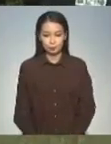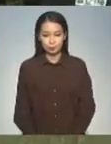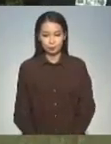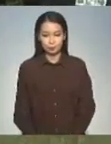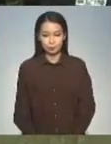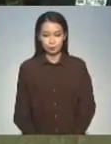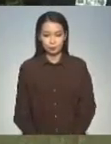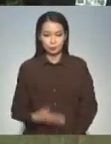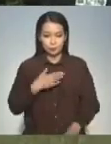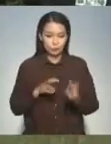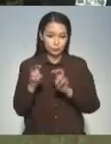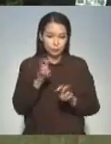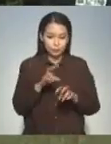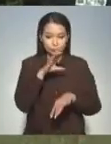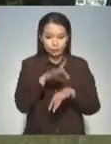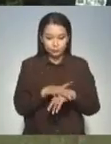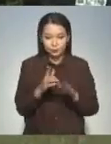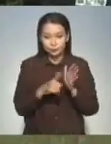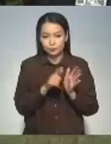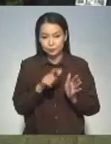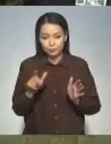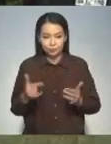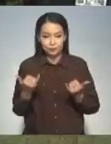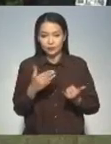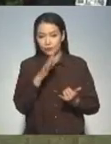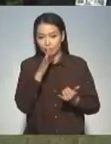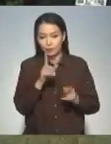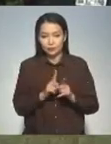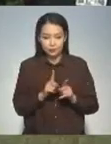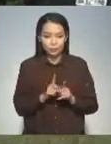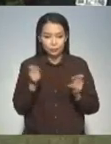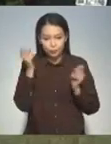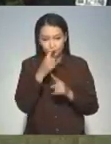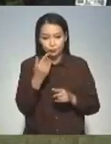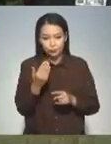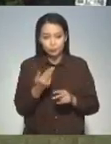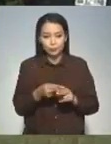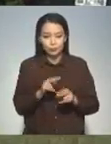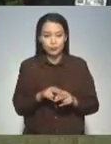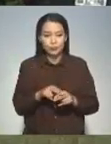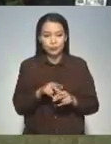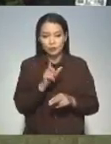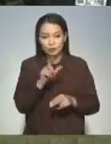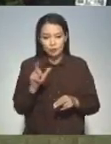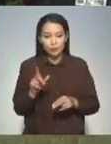Мы обыскали дом и обнаружили 7 тел. В настоящее время пытаемся установить личности этих людей.